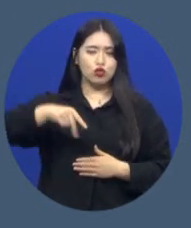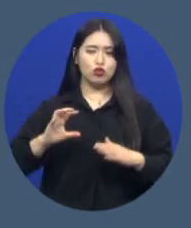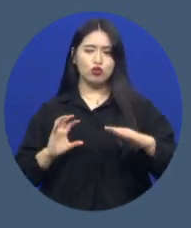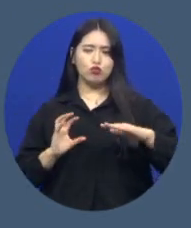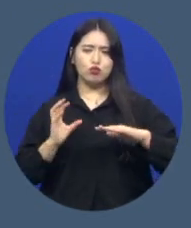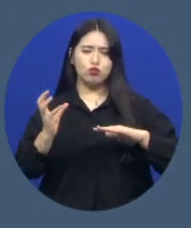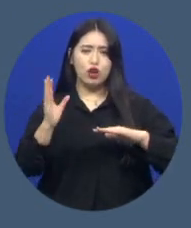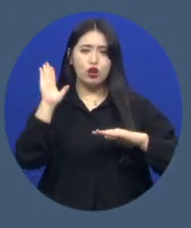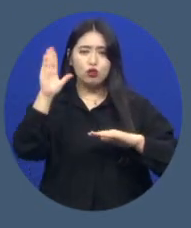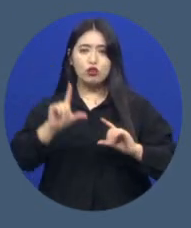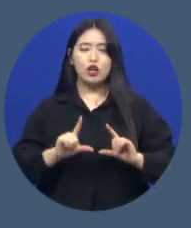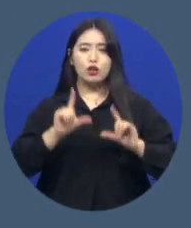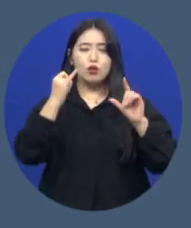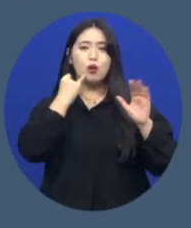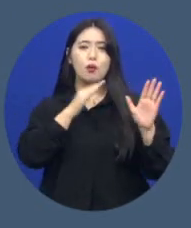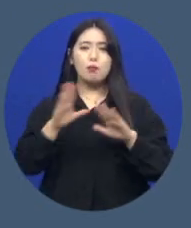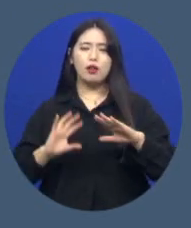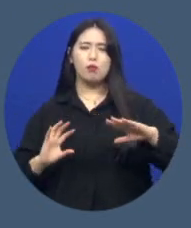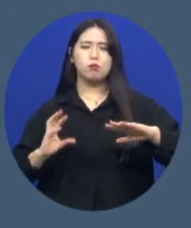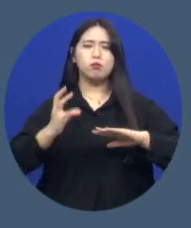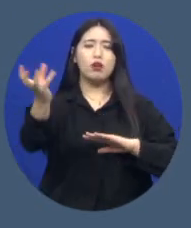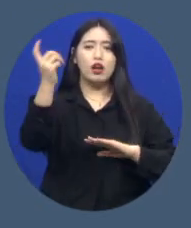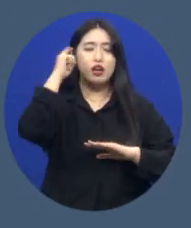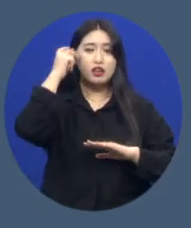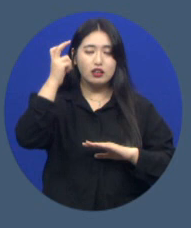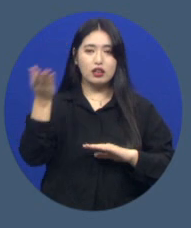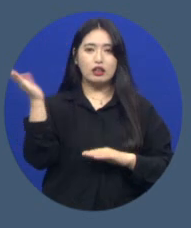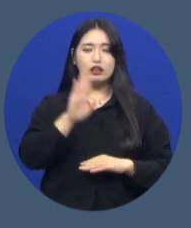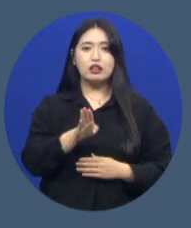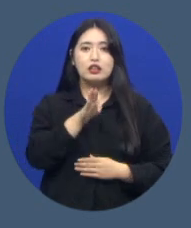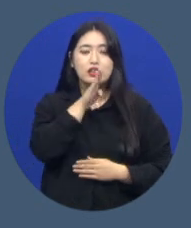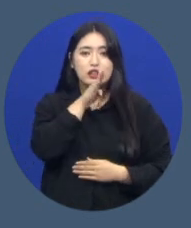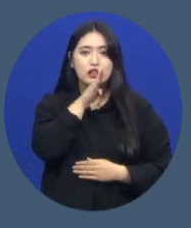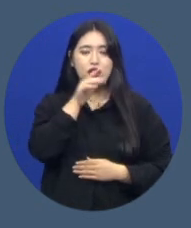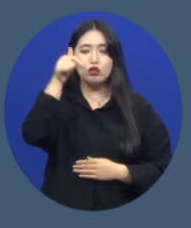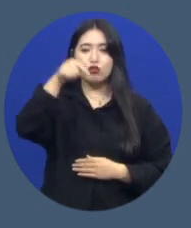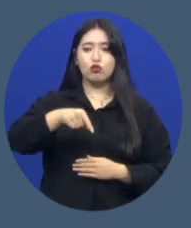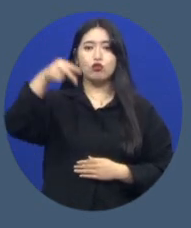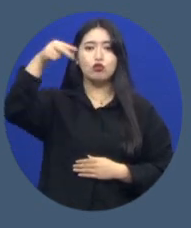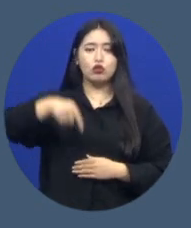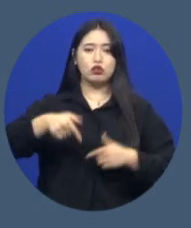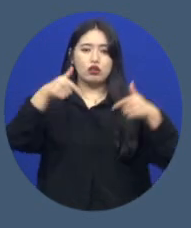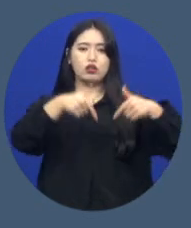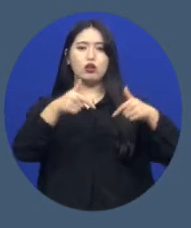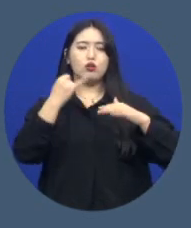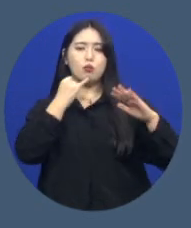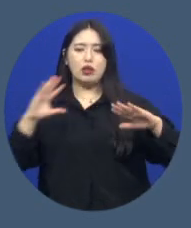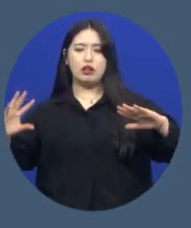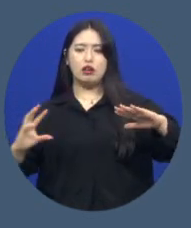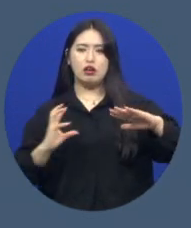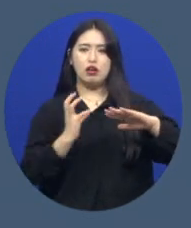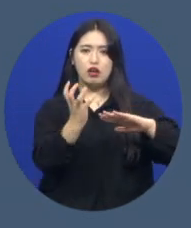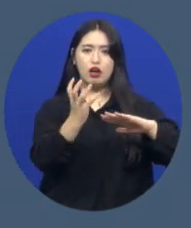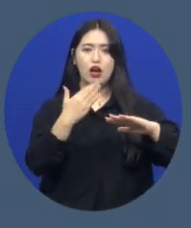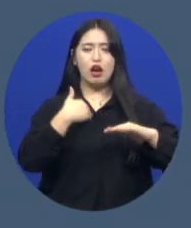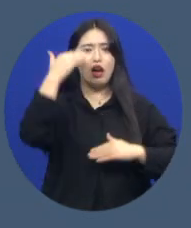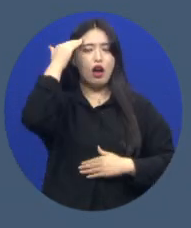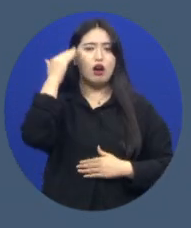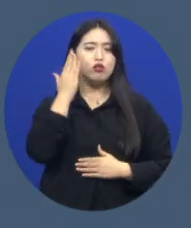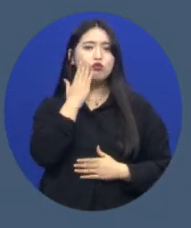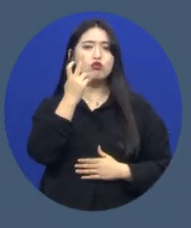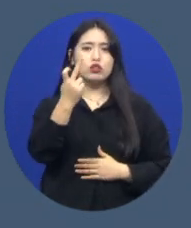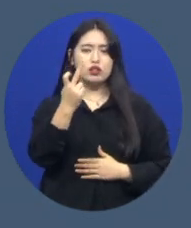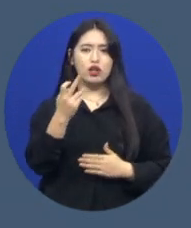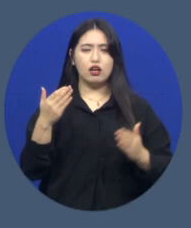동해로 빠져나갈 것으로 전망 했는데요 실제로는 규슈 서쪽 바다를 지나서 우리나라 울산